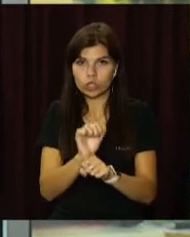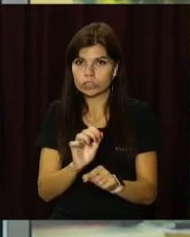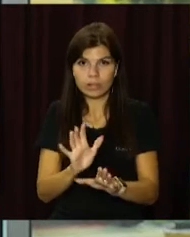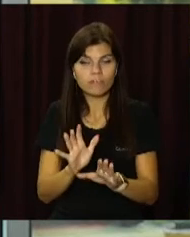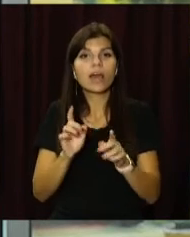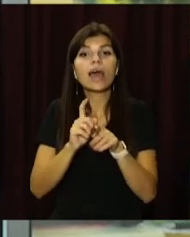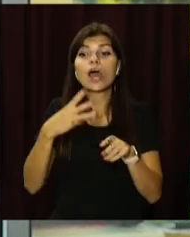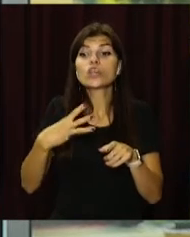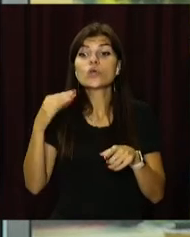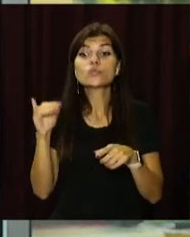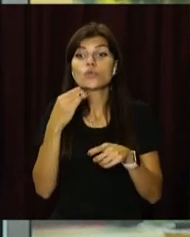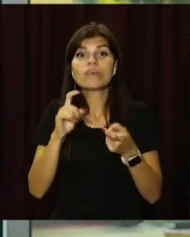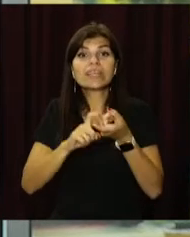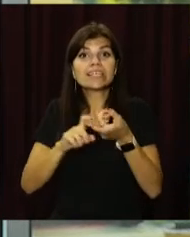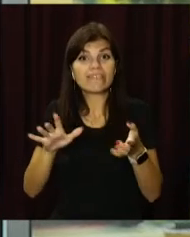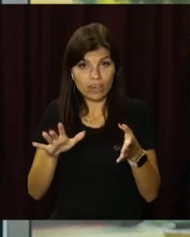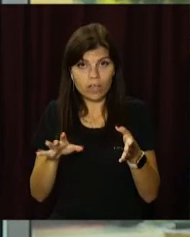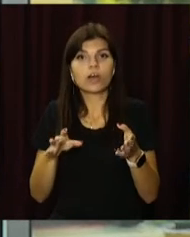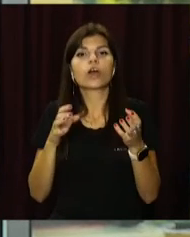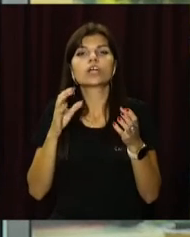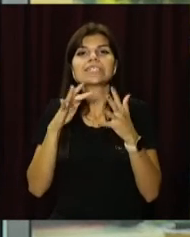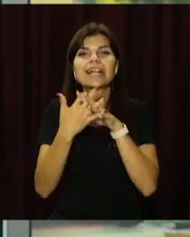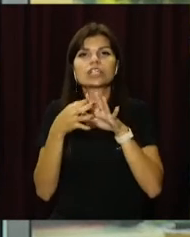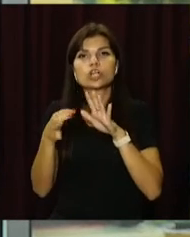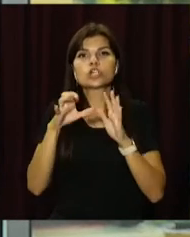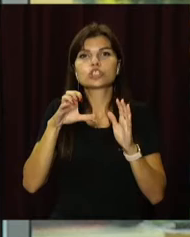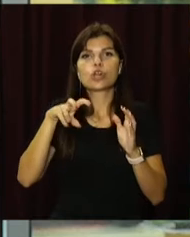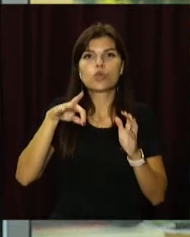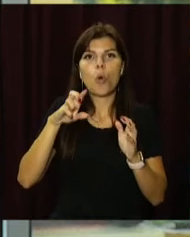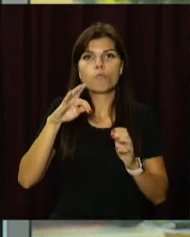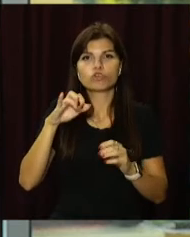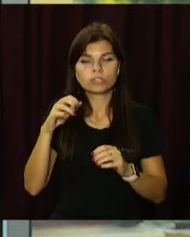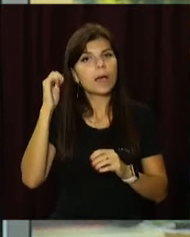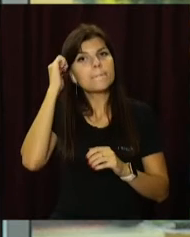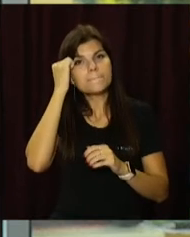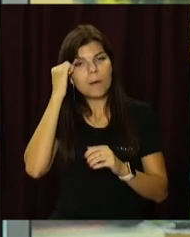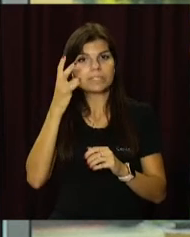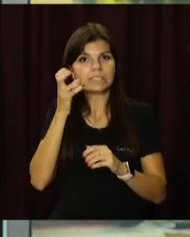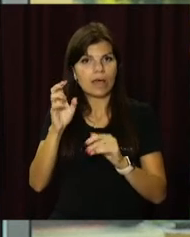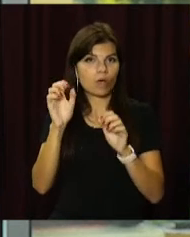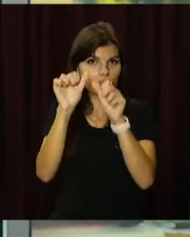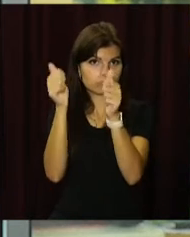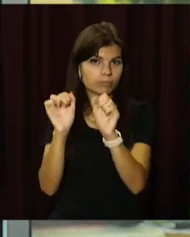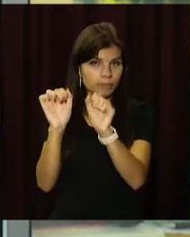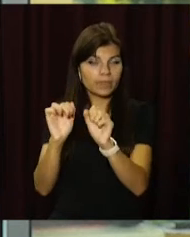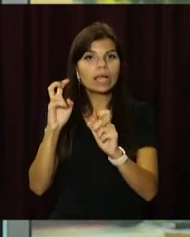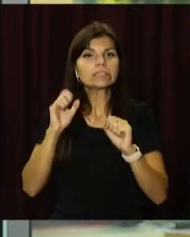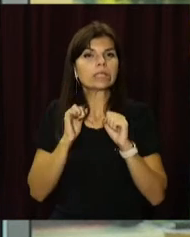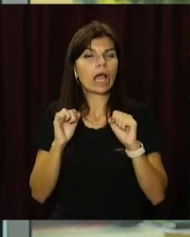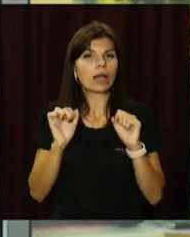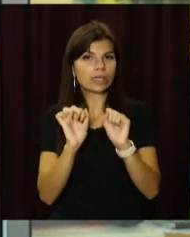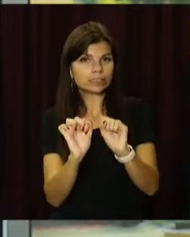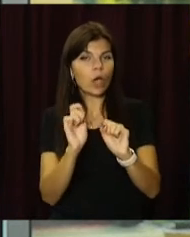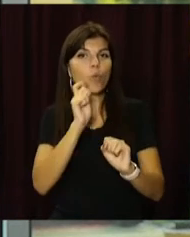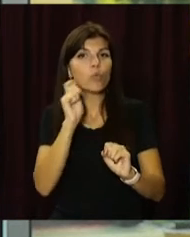нагоди 30-го ювілею незалежності в селищі Слобожанському урочисто відкрили пам'ятний знак захисникам України. Також